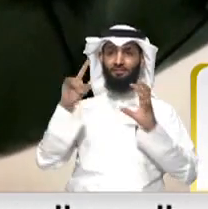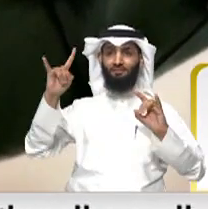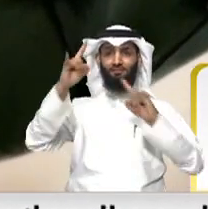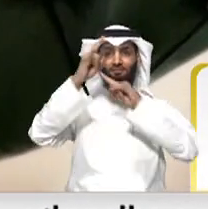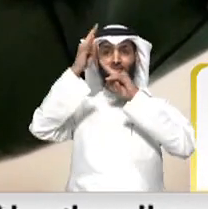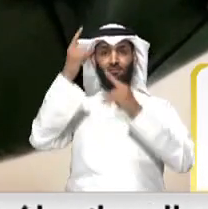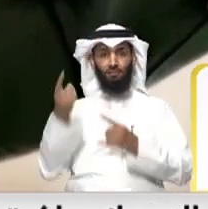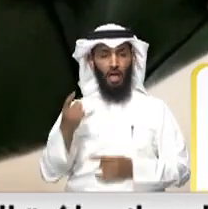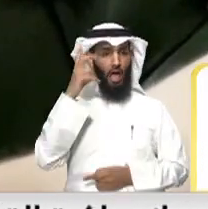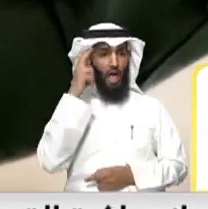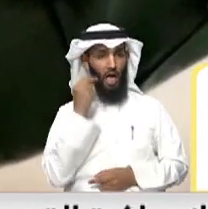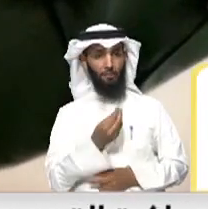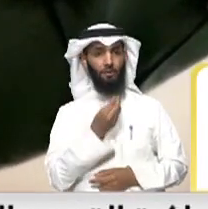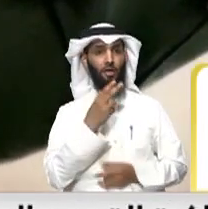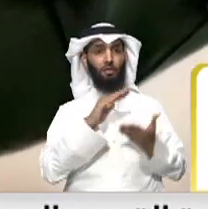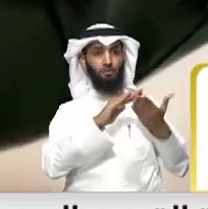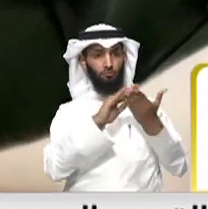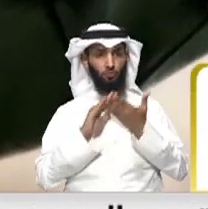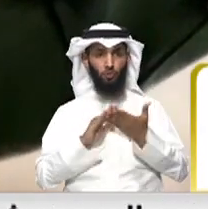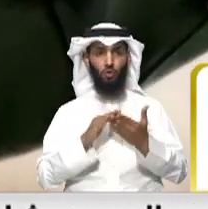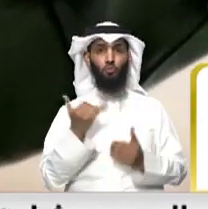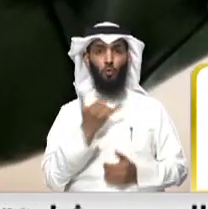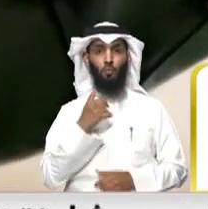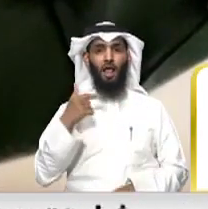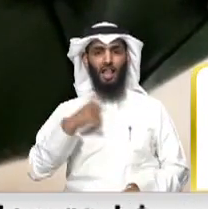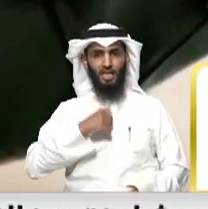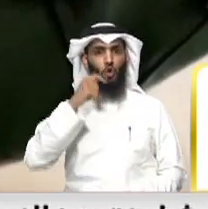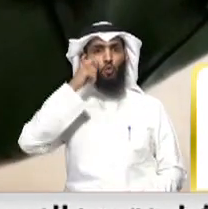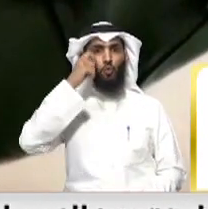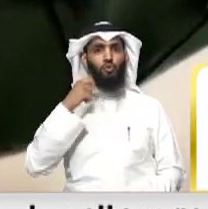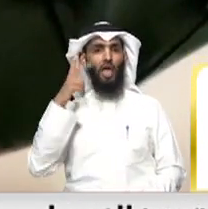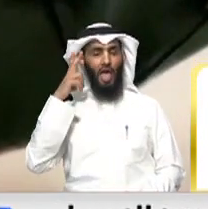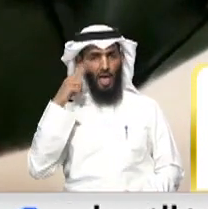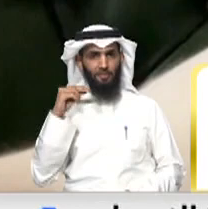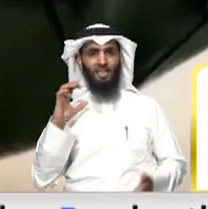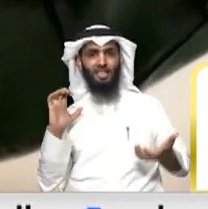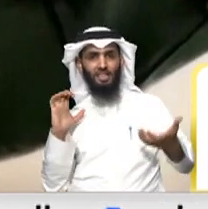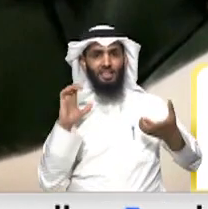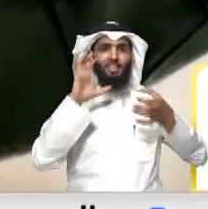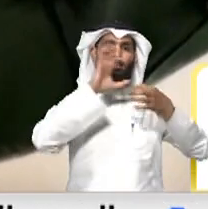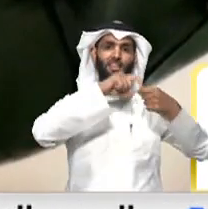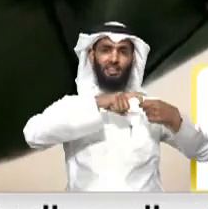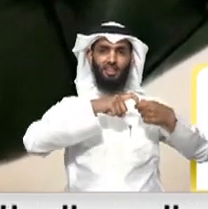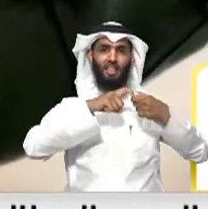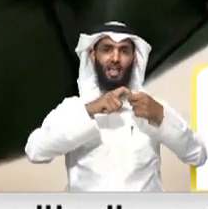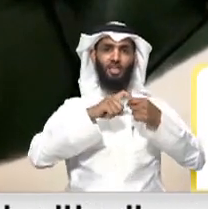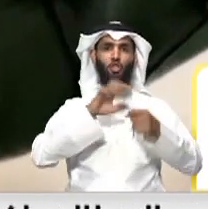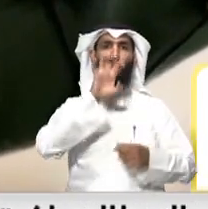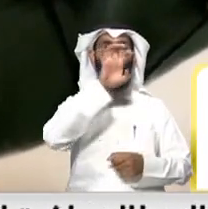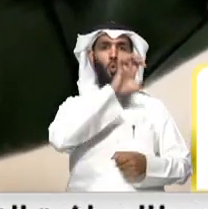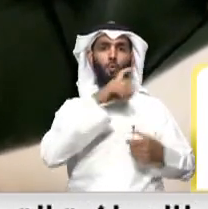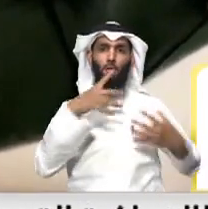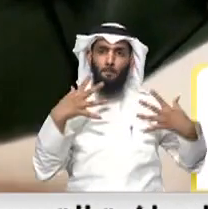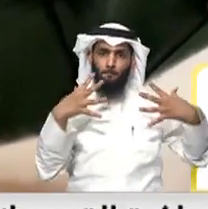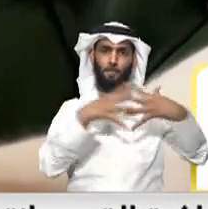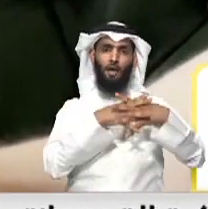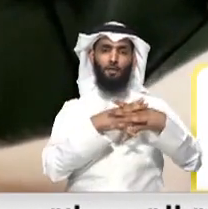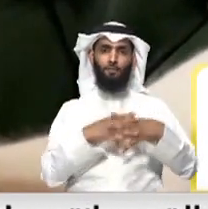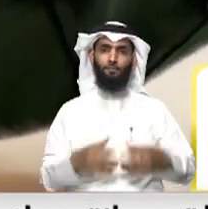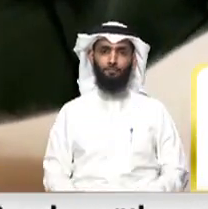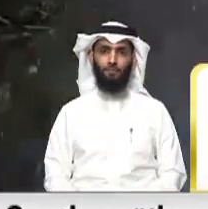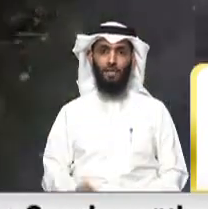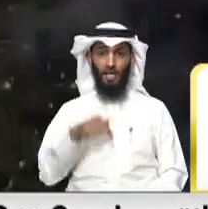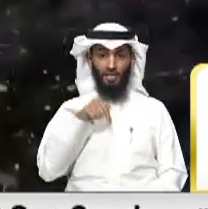محادثات رسميه لانضمام كيف الى الاتحاد الاوروبي وتوجيه دعوه لها للانضمام الى حلف شمال الاطلس النيتو ما بين